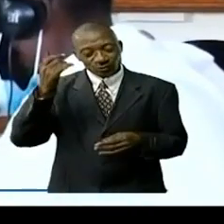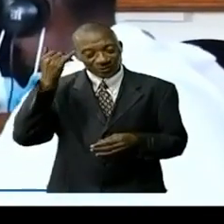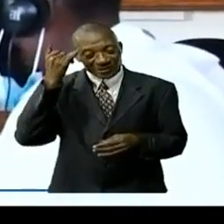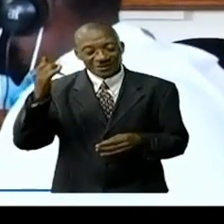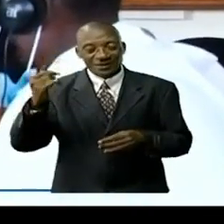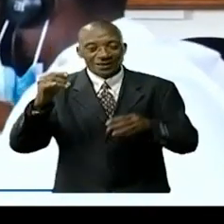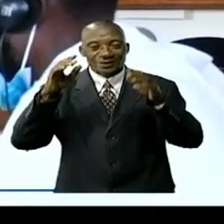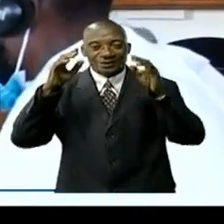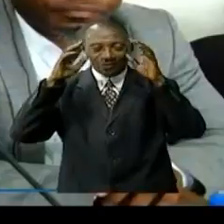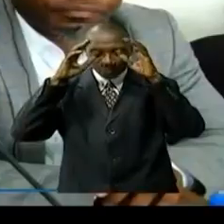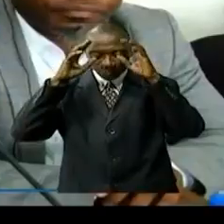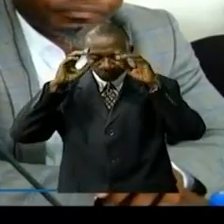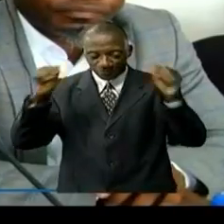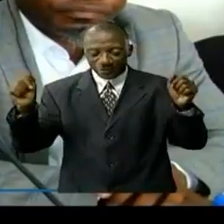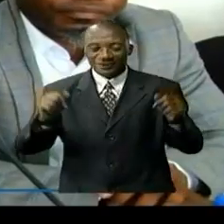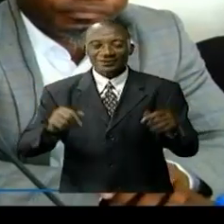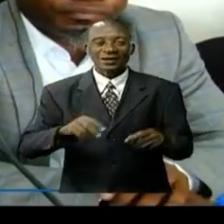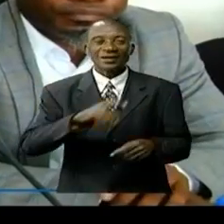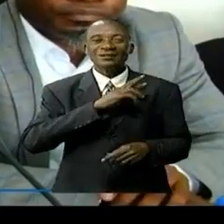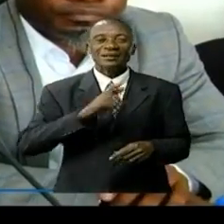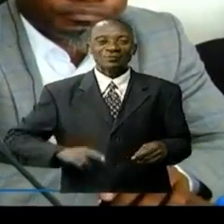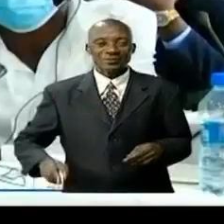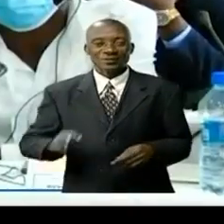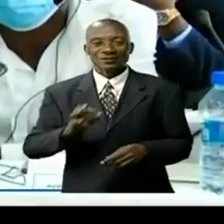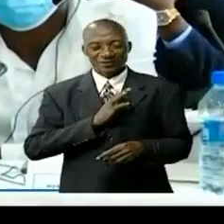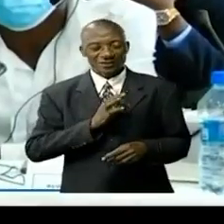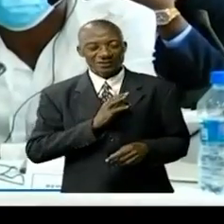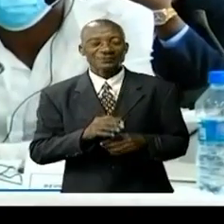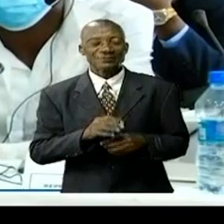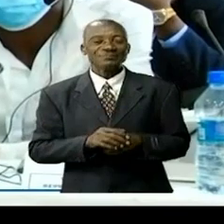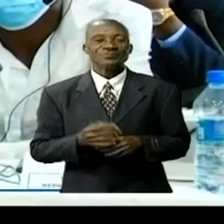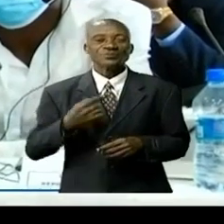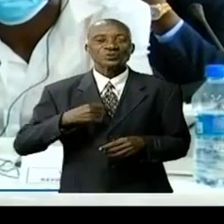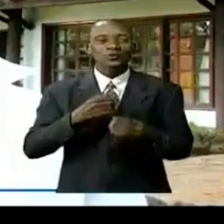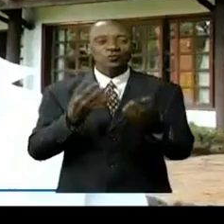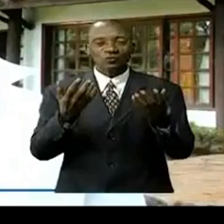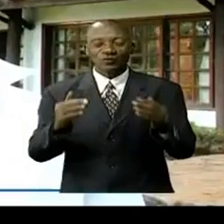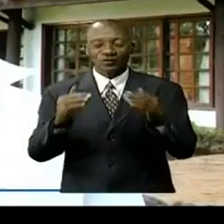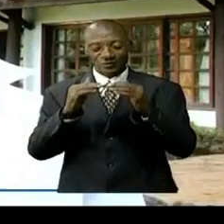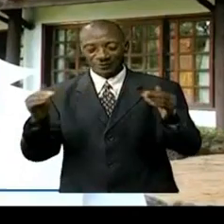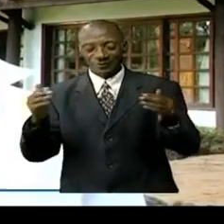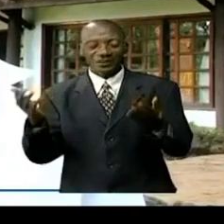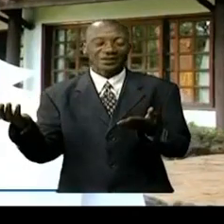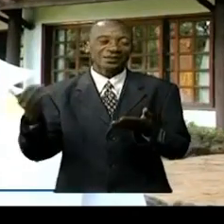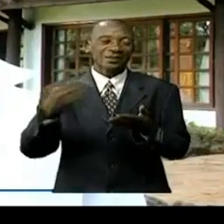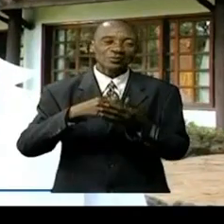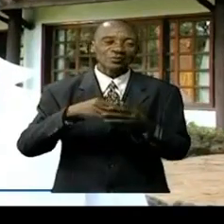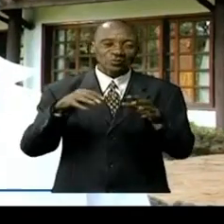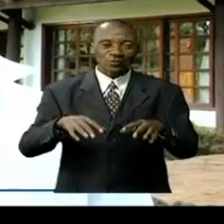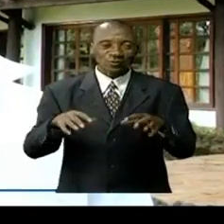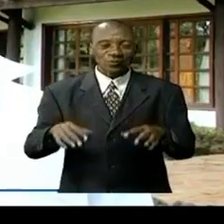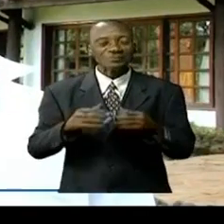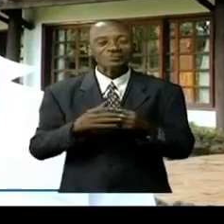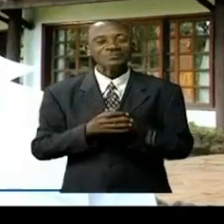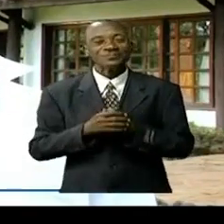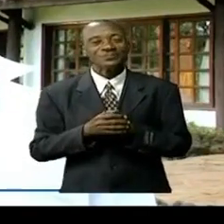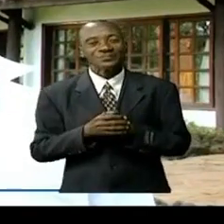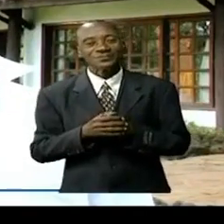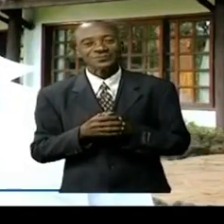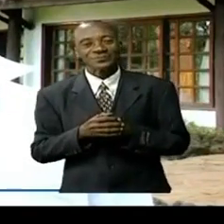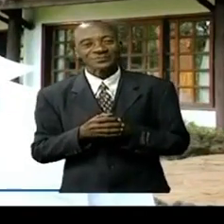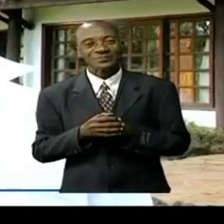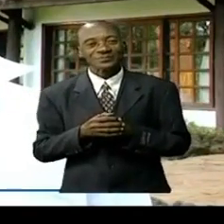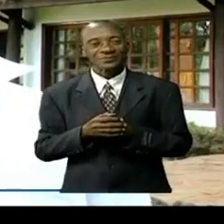mikutano tumeitembea mara nyingi huko kwetu Kongo tukitafuta gisi amani patikane kwetu